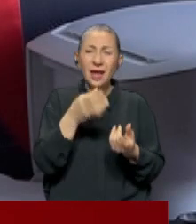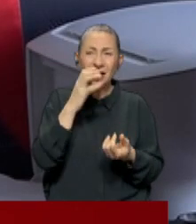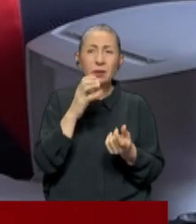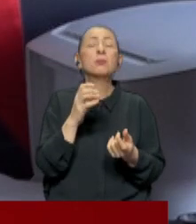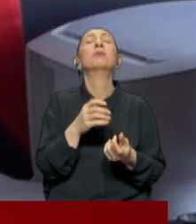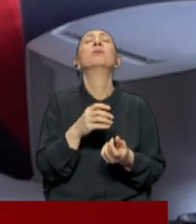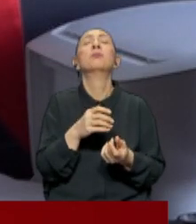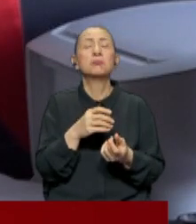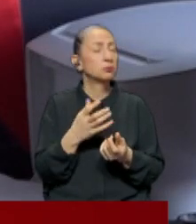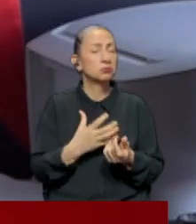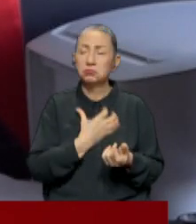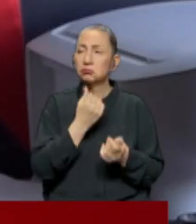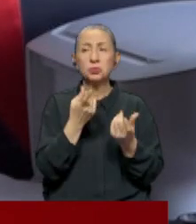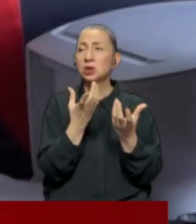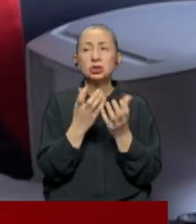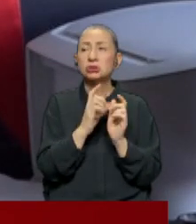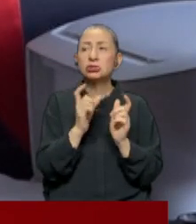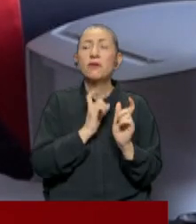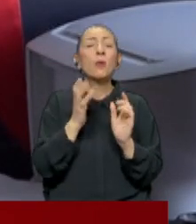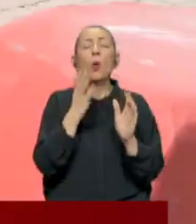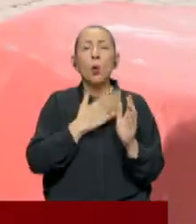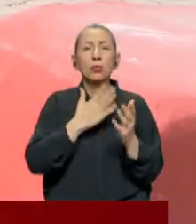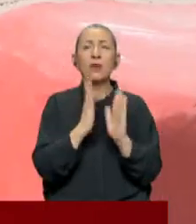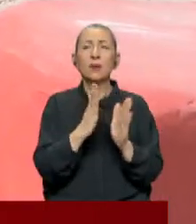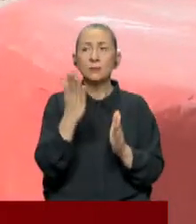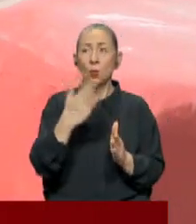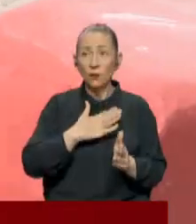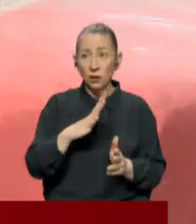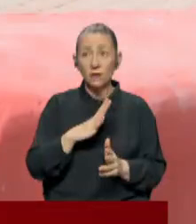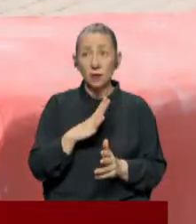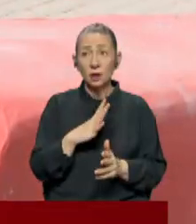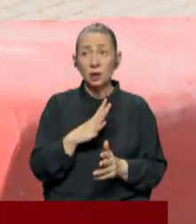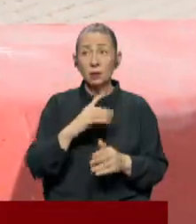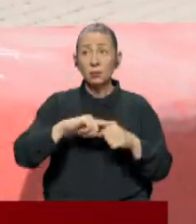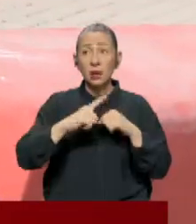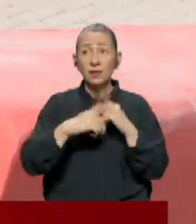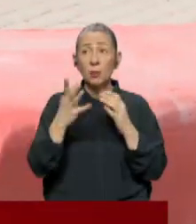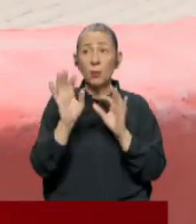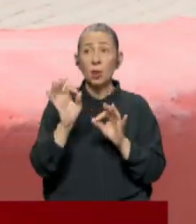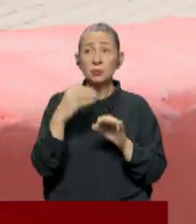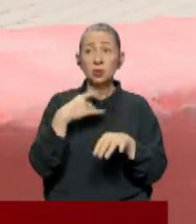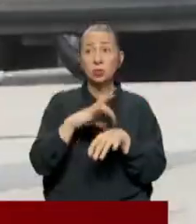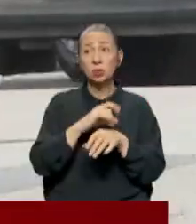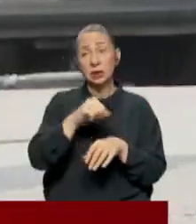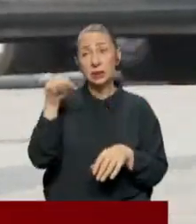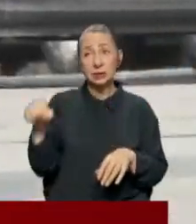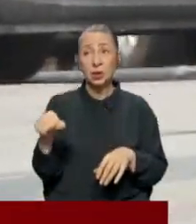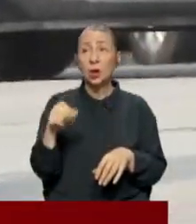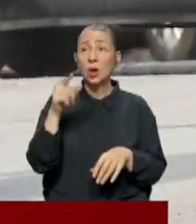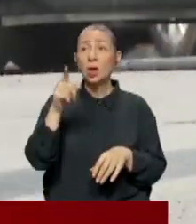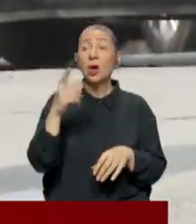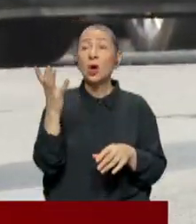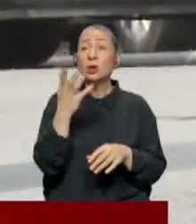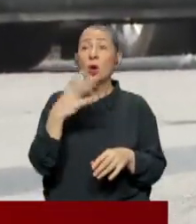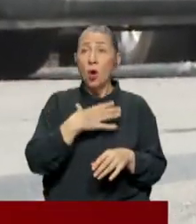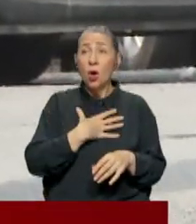uyguluyorlar. Maalesef bunlara da cevap vermiyor bu öksürük. Öksürük var mı? Var. Bir haftadan beri böyle, biz de doktora getirdik. Özlü,